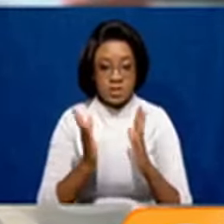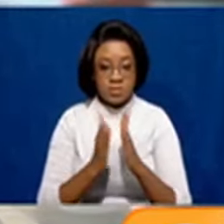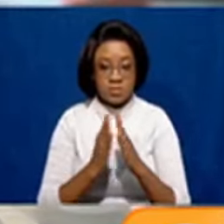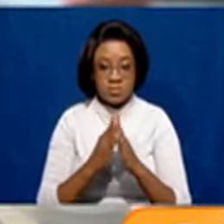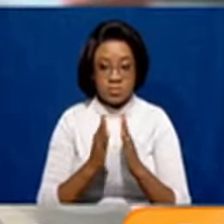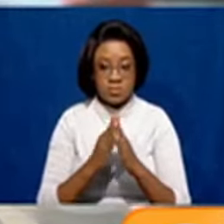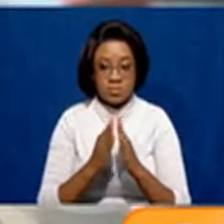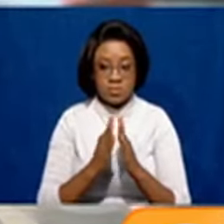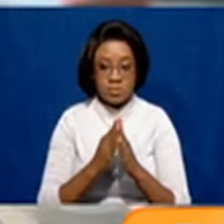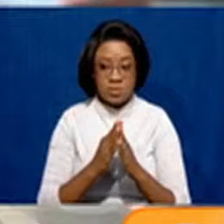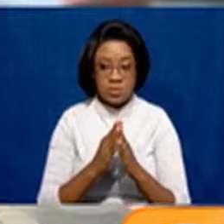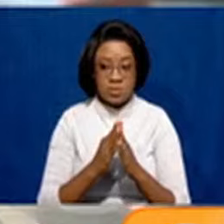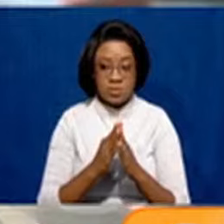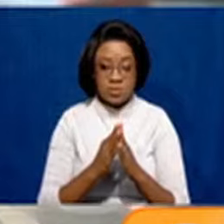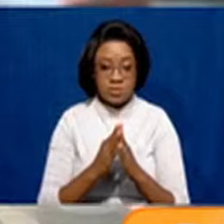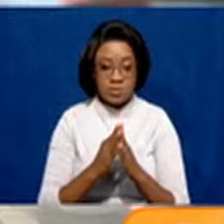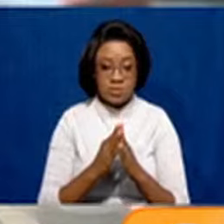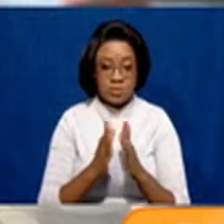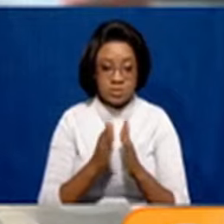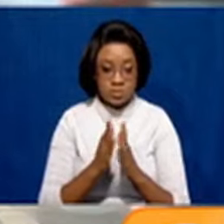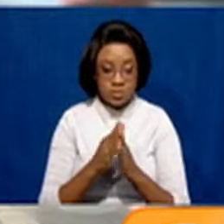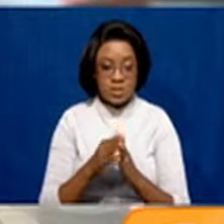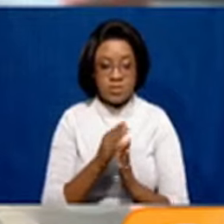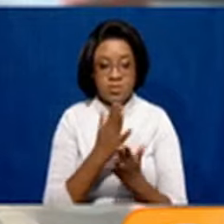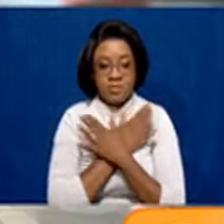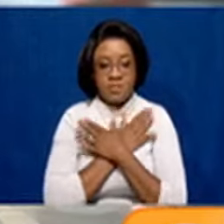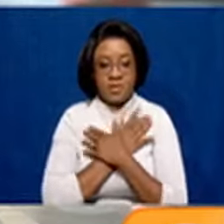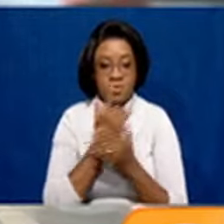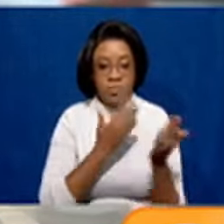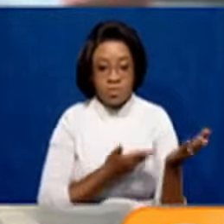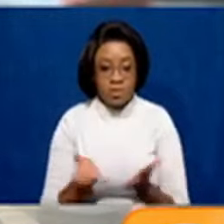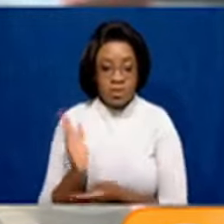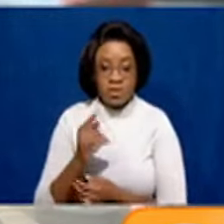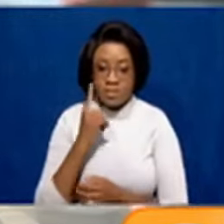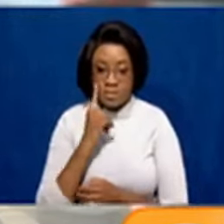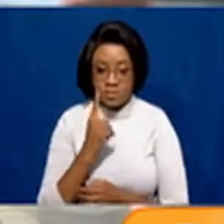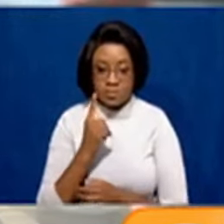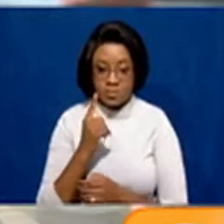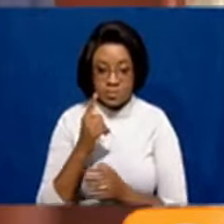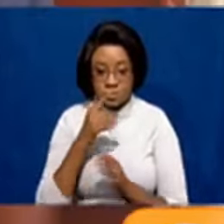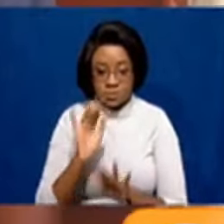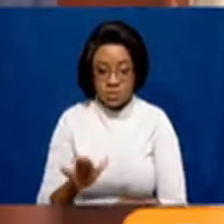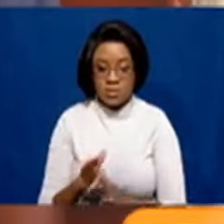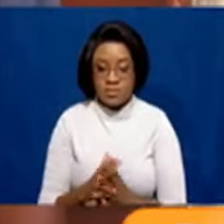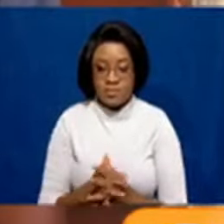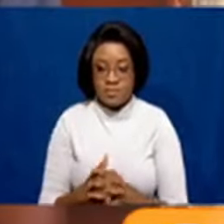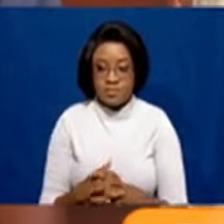cha chumba alichokuwa amealikwa na rafiki. Na Francis Mtalaki anaarifu zaidi.